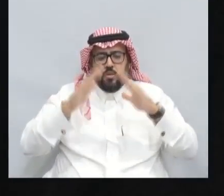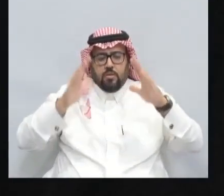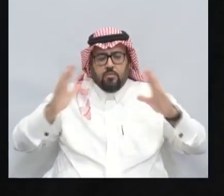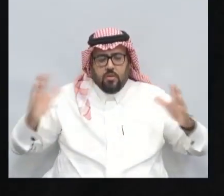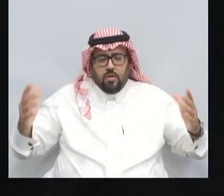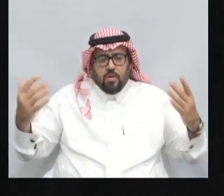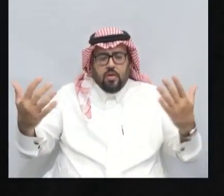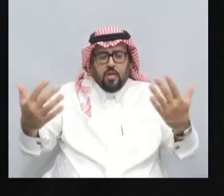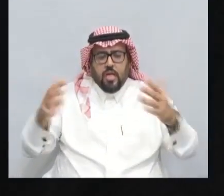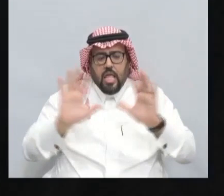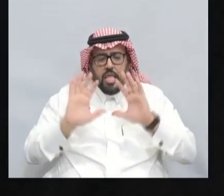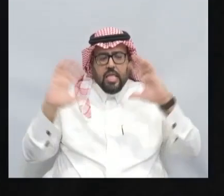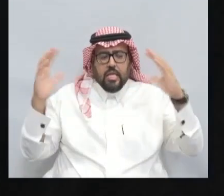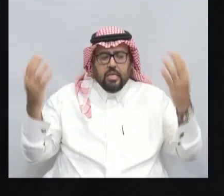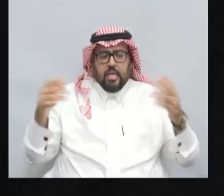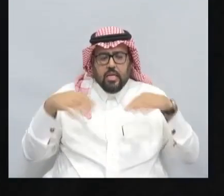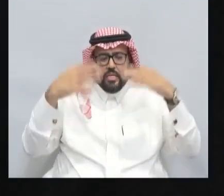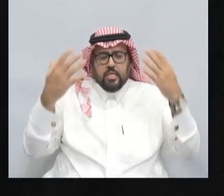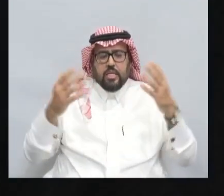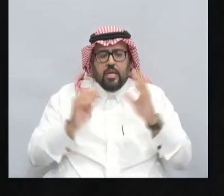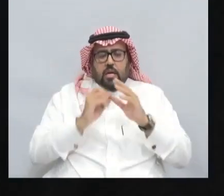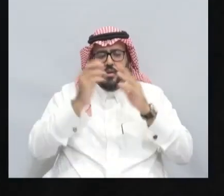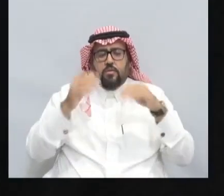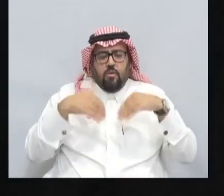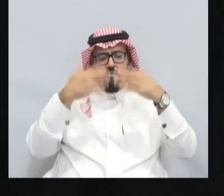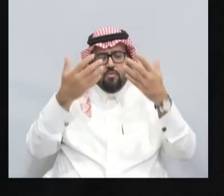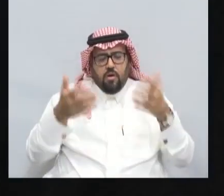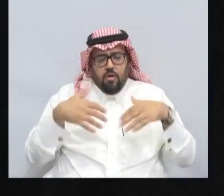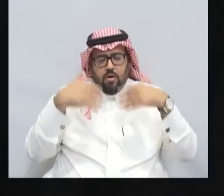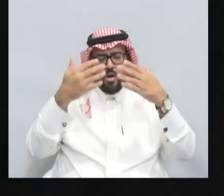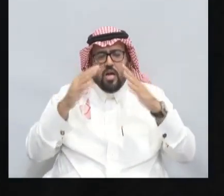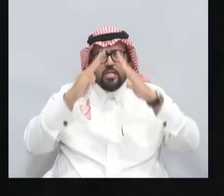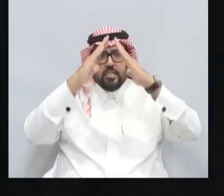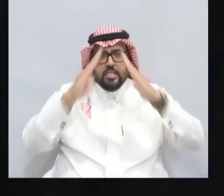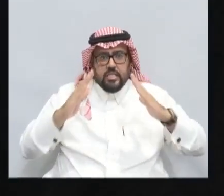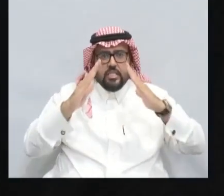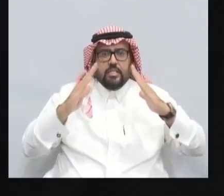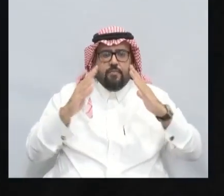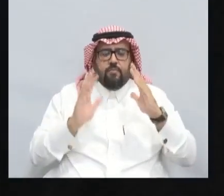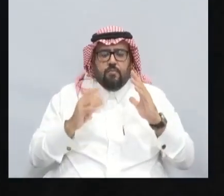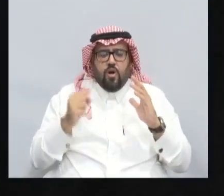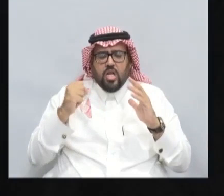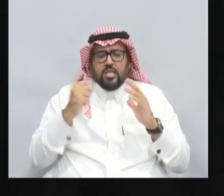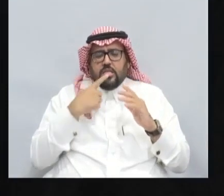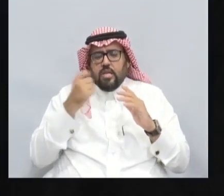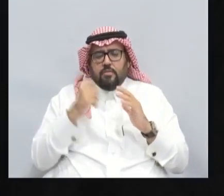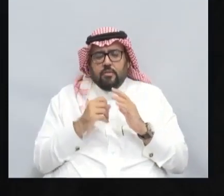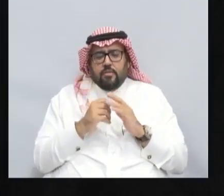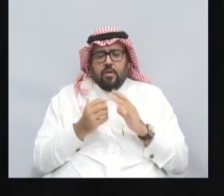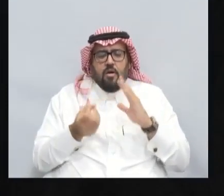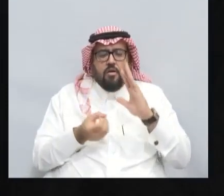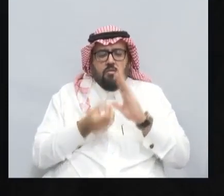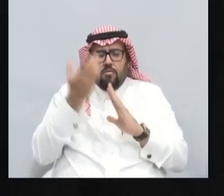الصلبة على جوانب ماذا؟ على جوانب هذا البركان وتجعله ماذا؟ حاد الجوانب. إذن